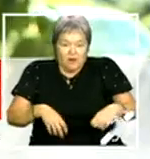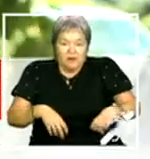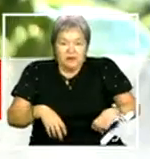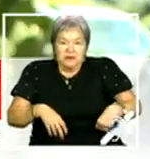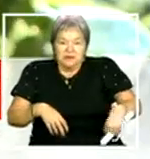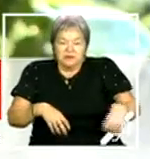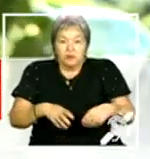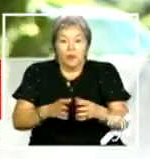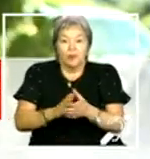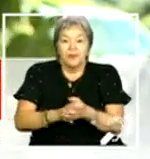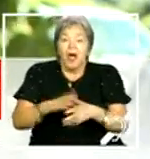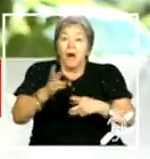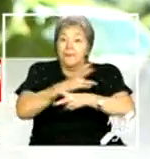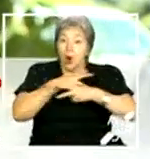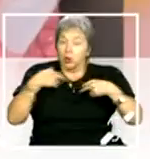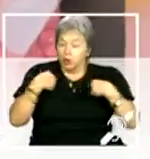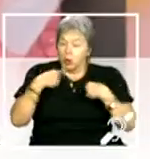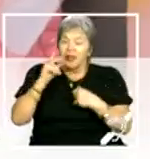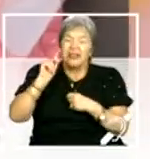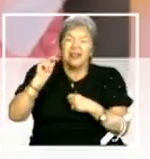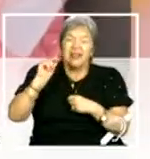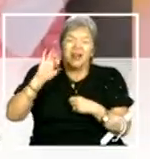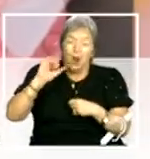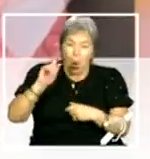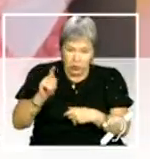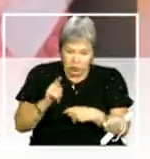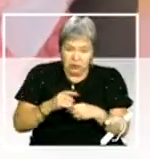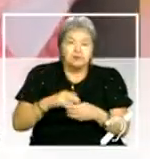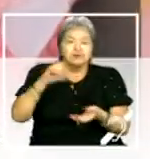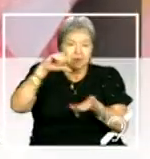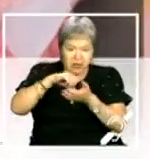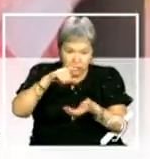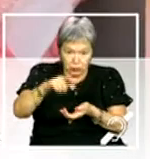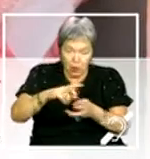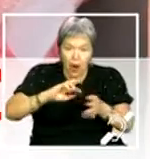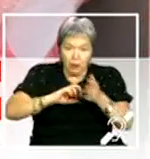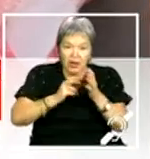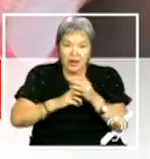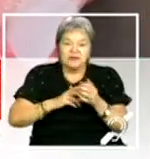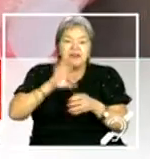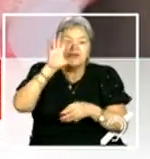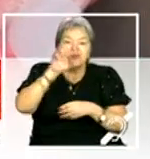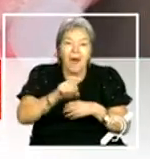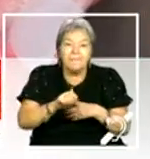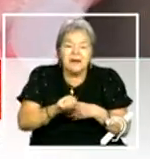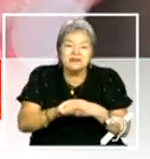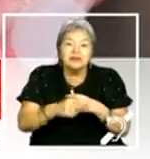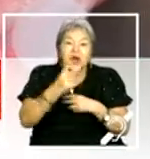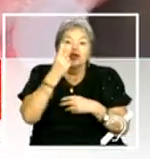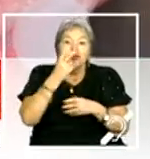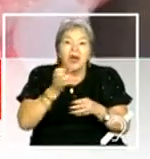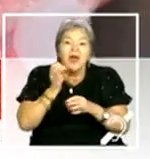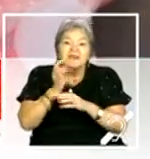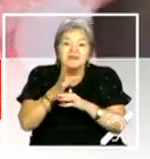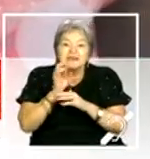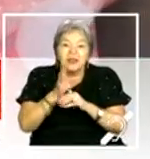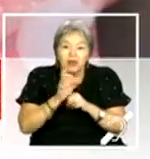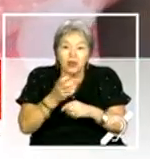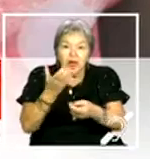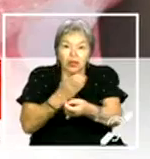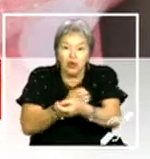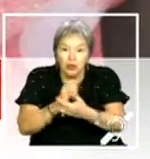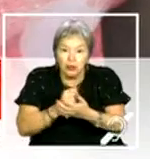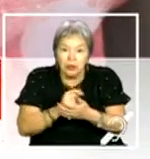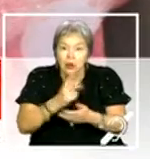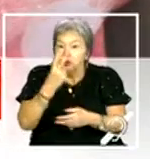Bună ziua tuturor! Procurorii DICOT, structura centrală, au organizat un flagrant și i-au prins pe cei doi inculpați, pe cei